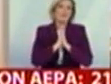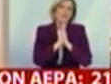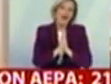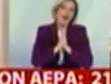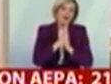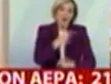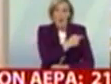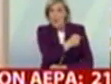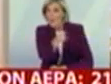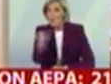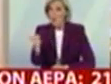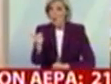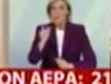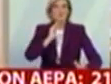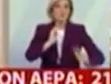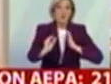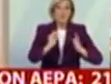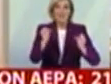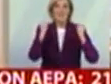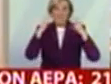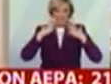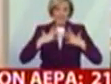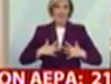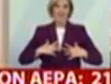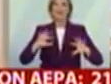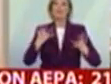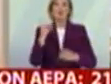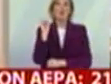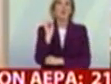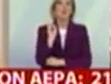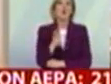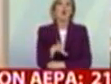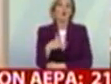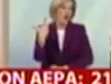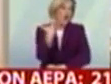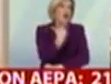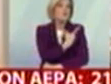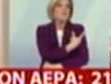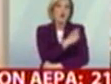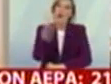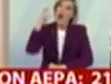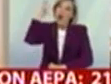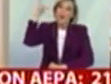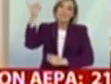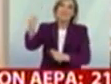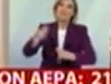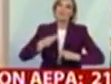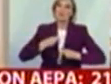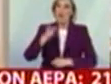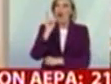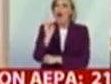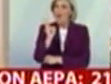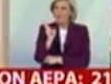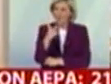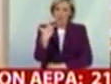αυτό που θέλω από τον Πρωθυπουργό είναι να σηκωθεί να φύγει πριν πουλήσει την Ελλάδα, γιατί και ο πατέρας τα ίδια έκανε, πρώτον